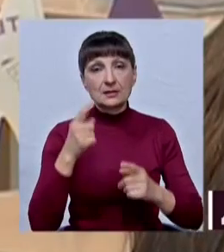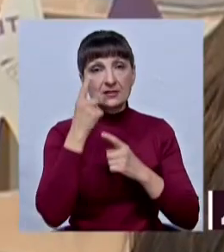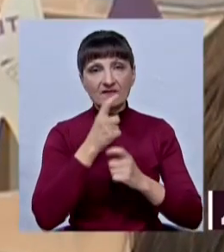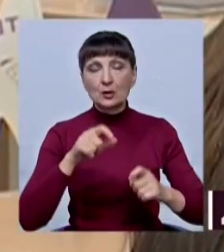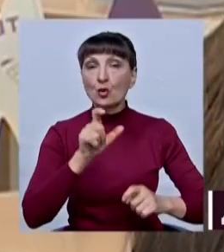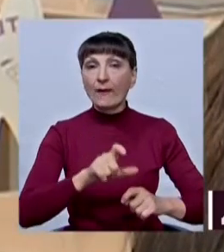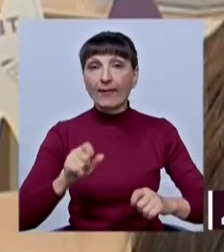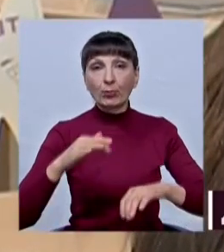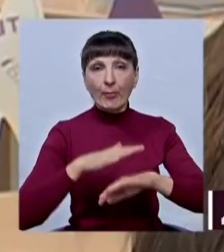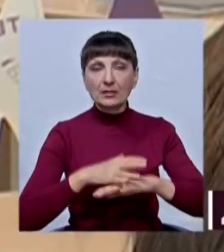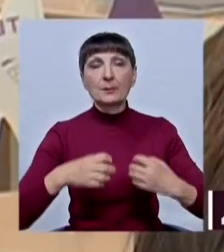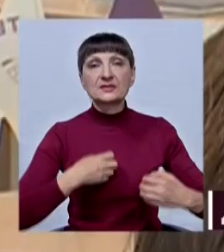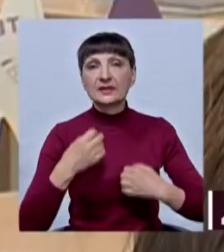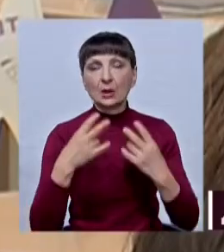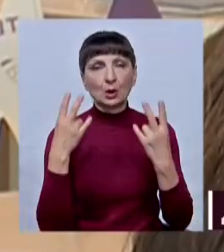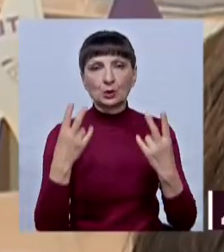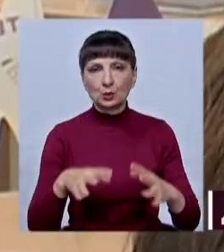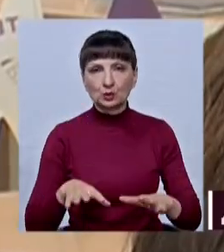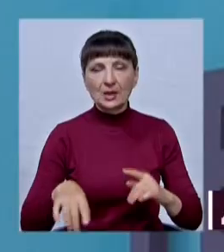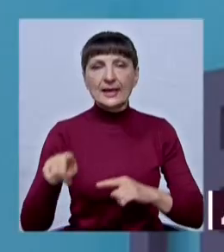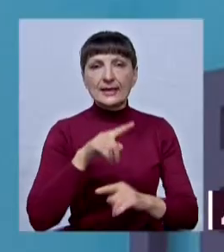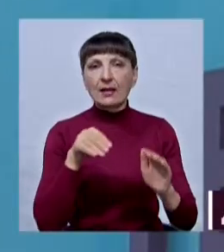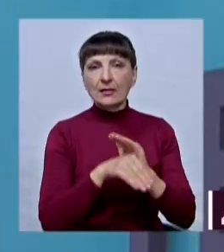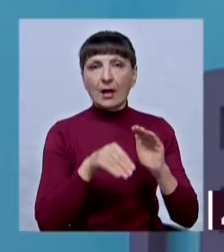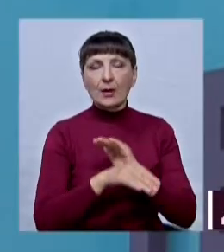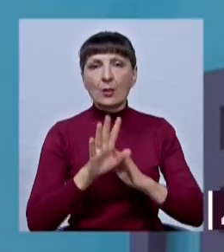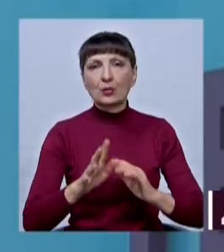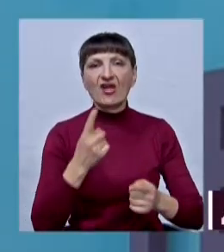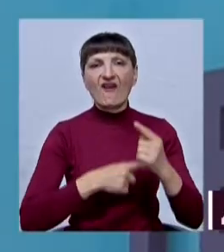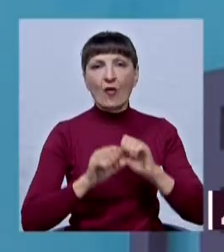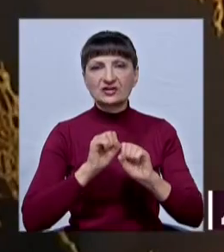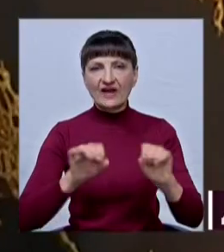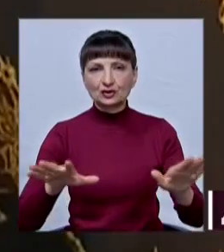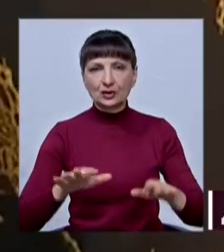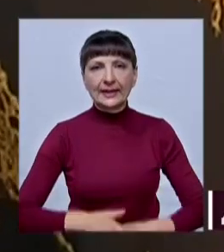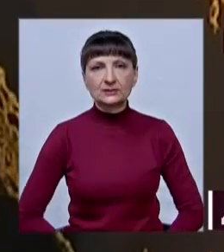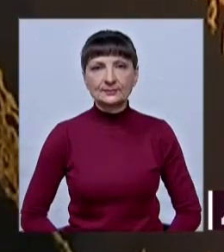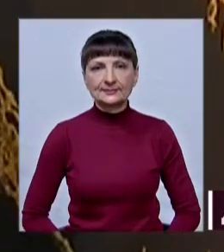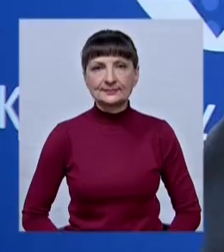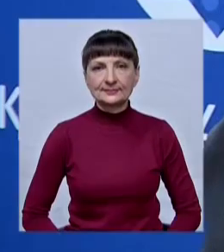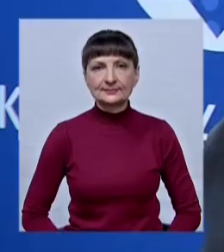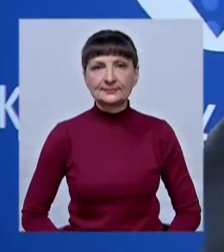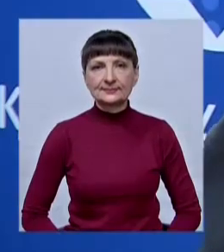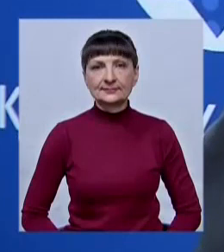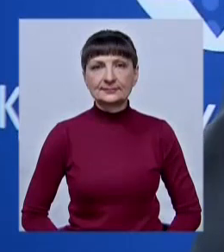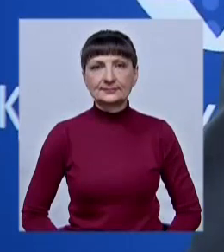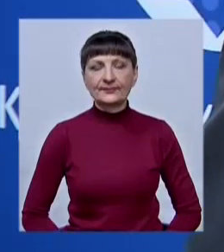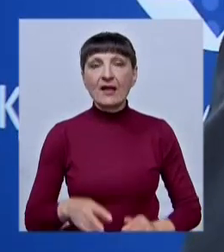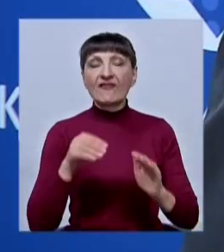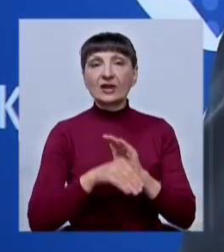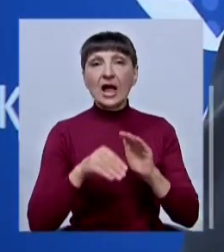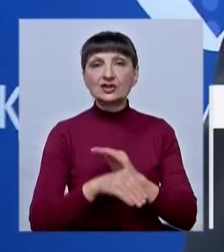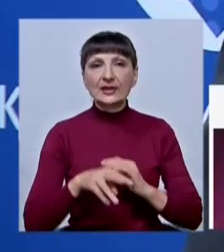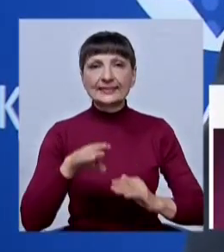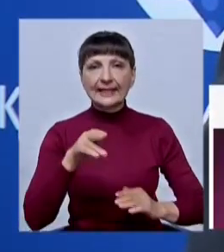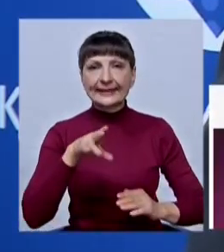клиентам банка беспокоиться не о чем их накопления будут возвращены вкладчики тенгри банк